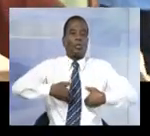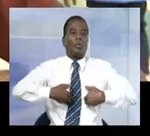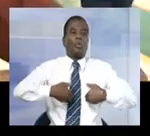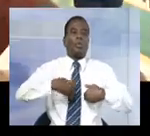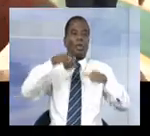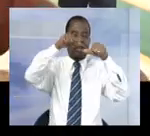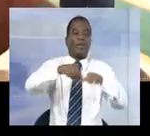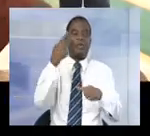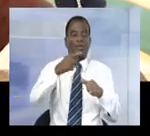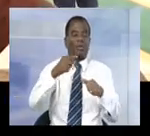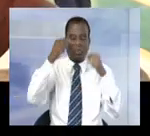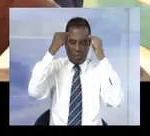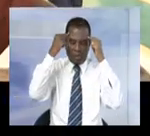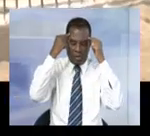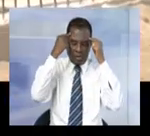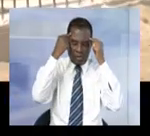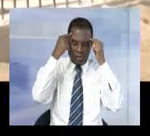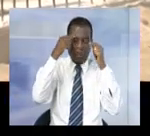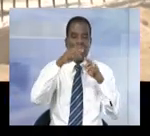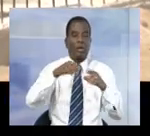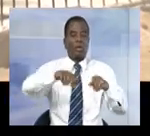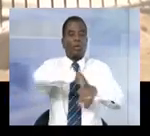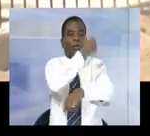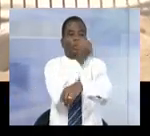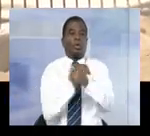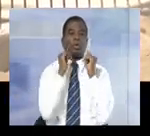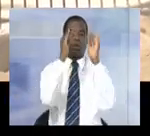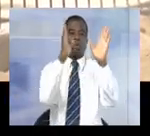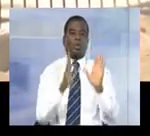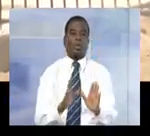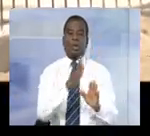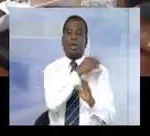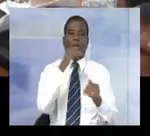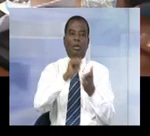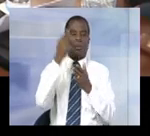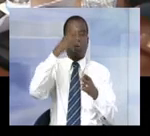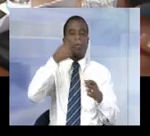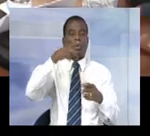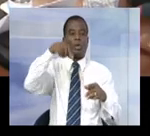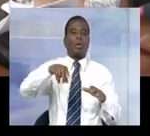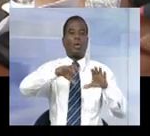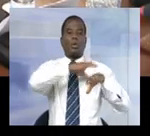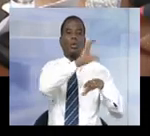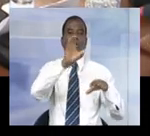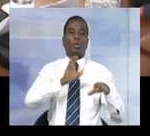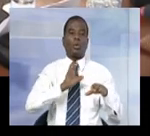reste l'une des préoccupations majeures des autorités ivoiriennes. C'est justement pour en parler que le comité